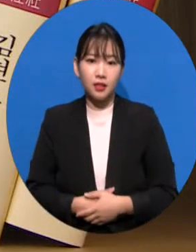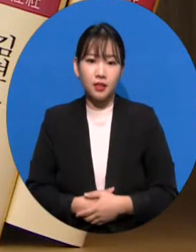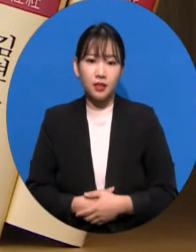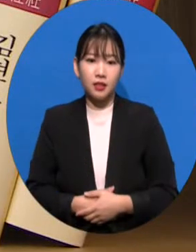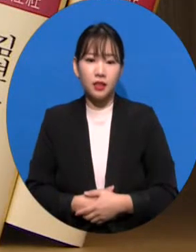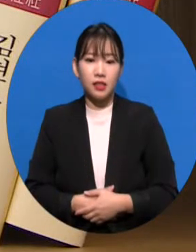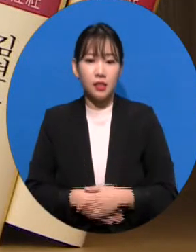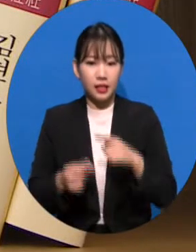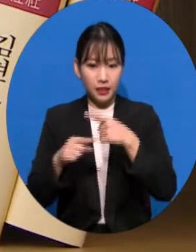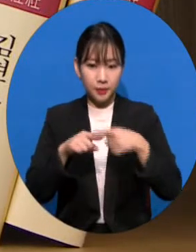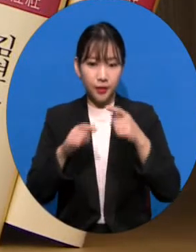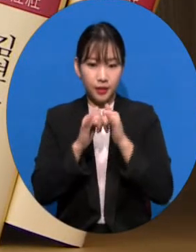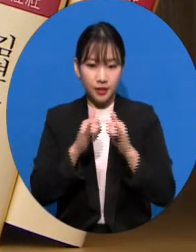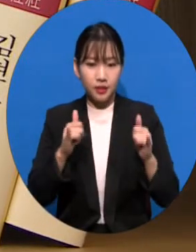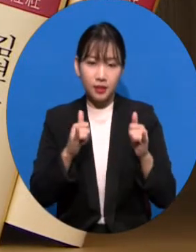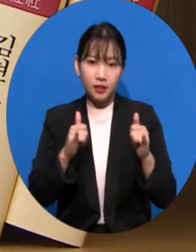비평가는